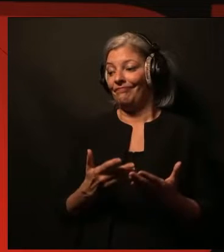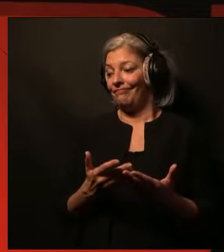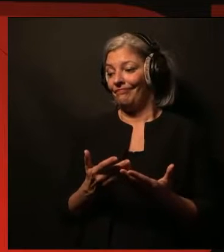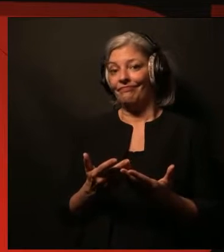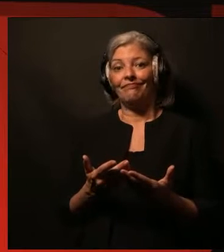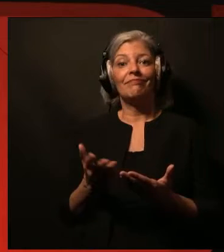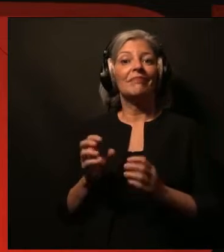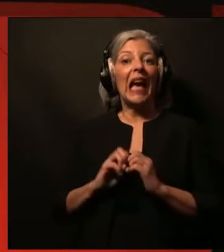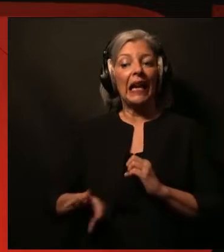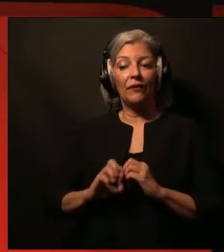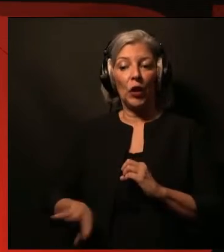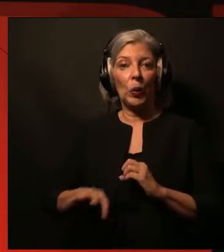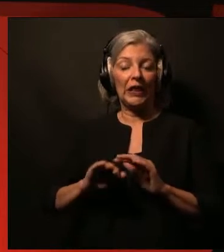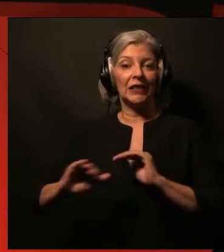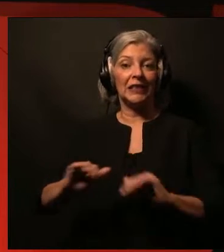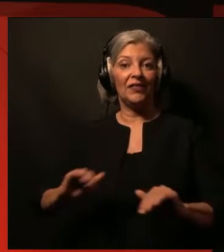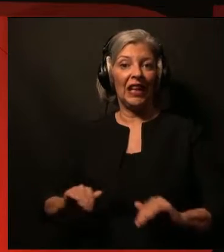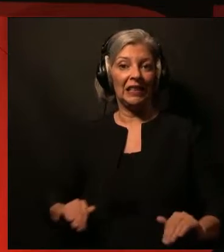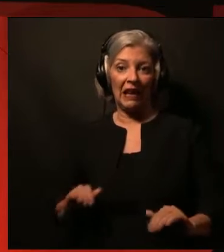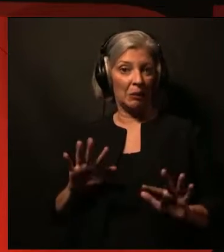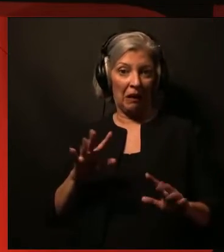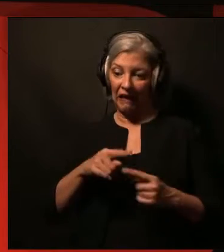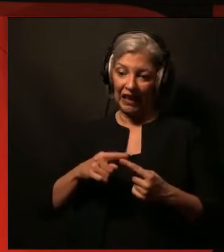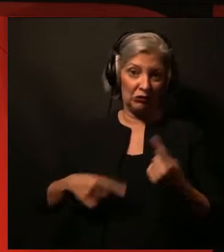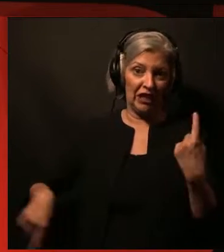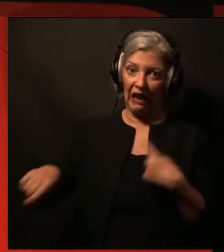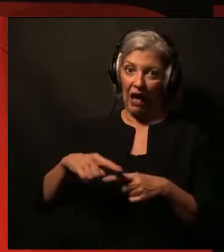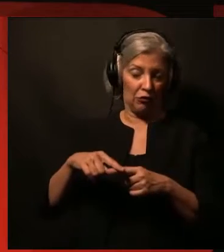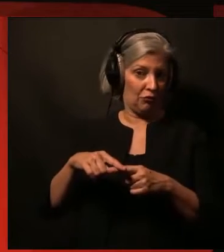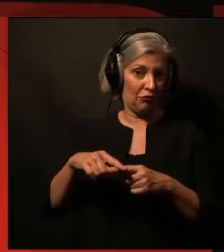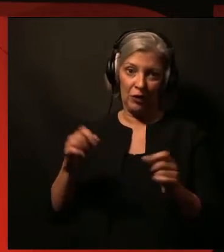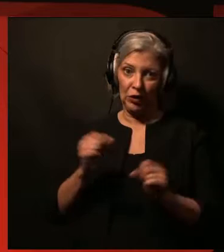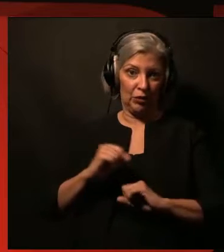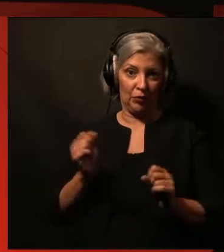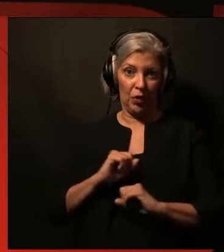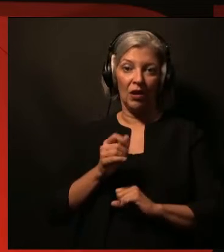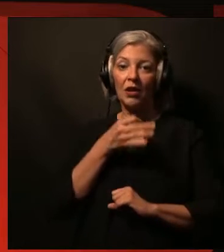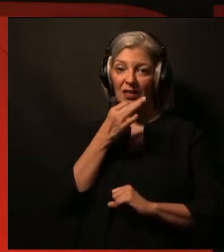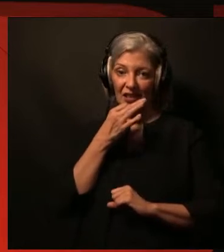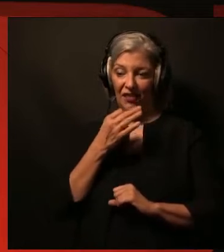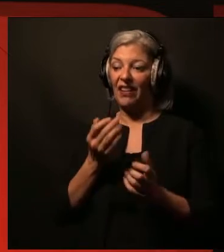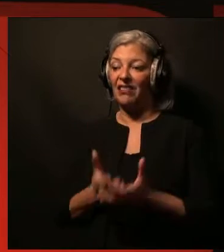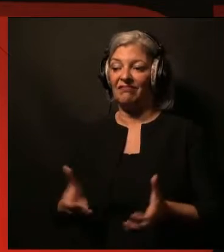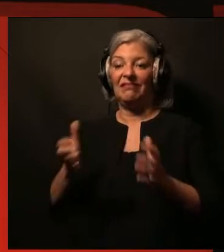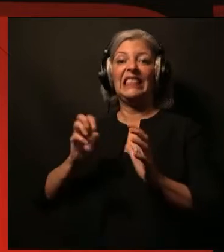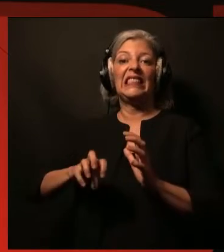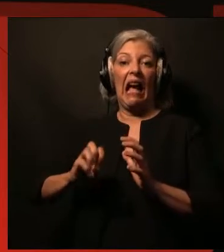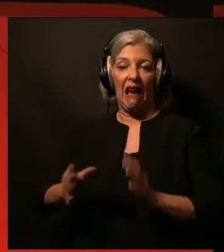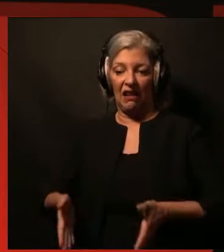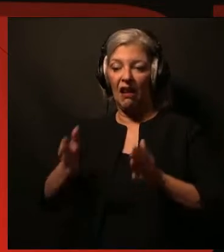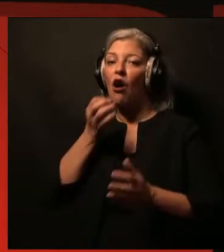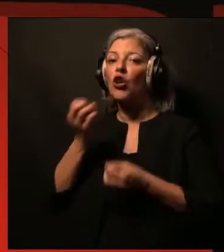indifferenziata perché non può essere riciclato e quindi finirà in una discarica o in un